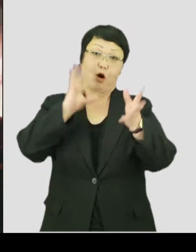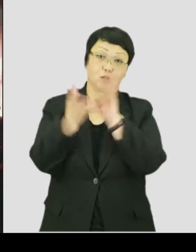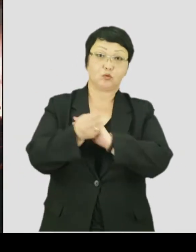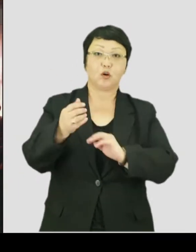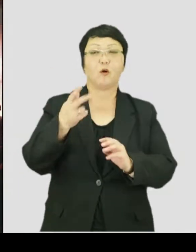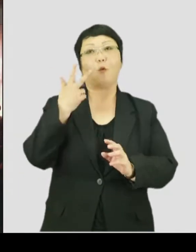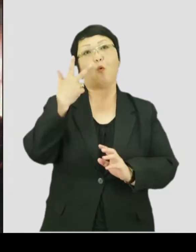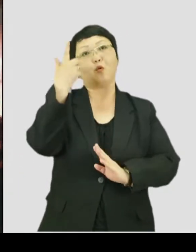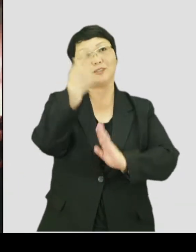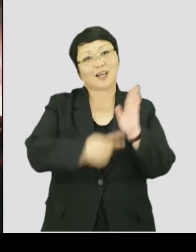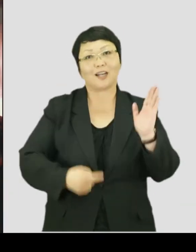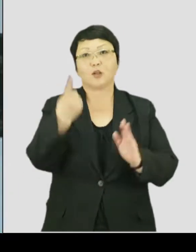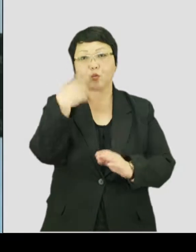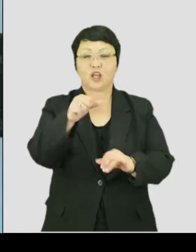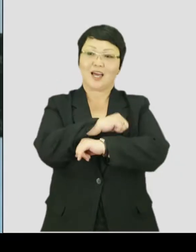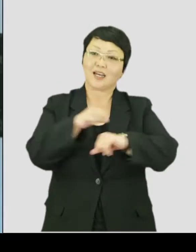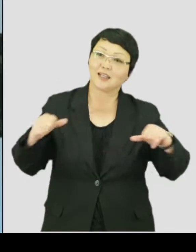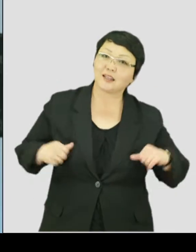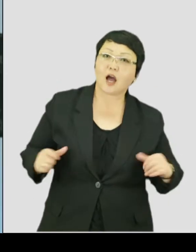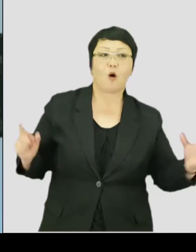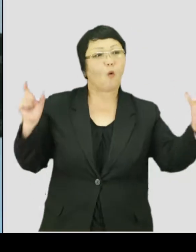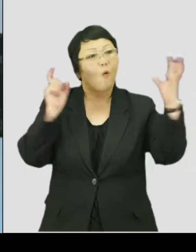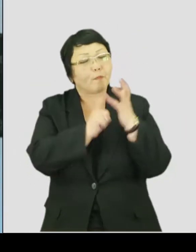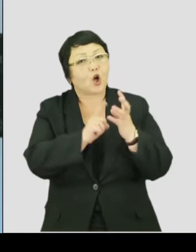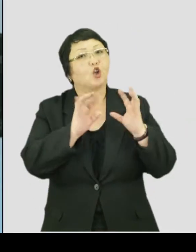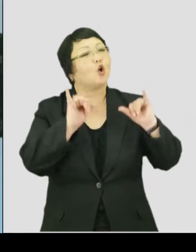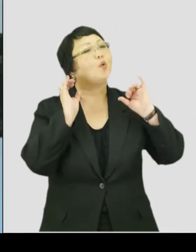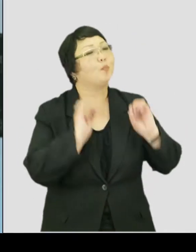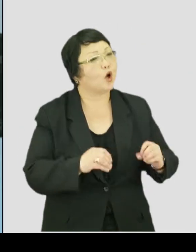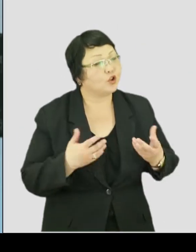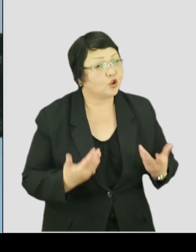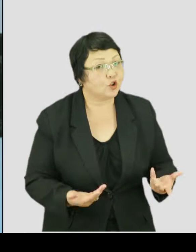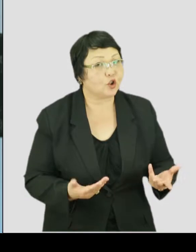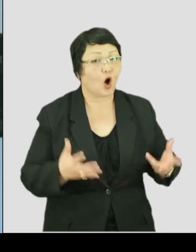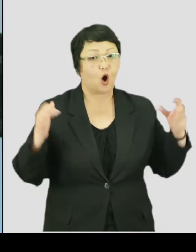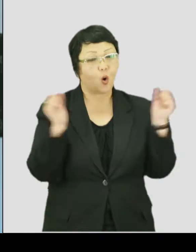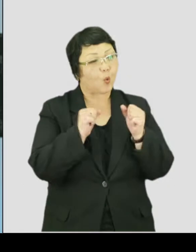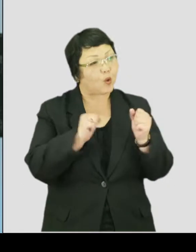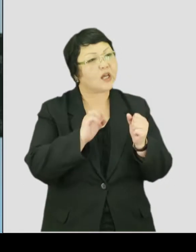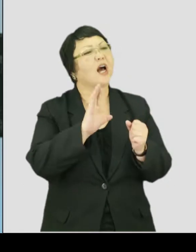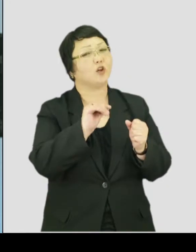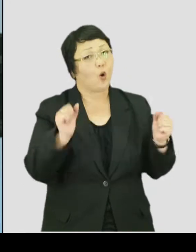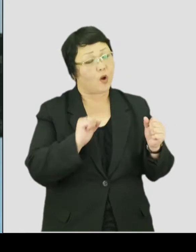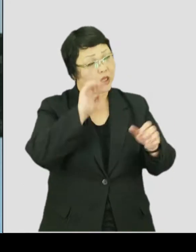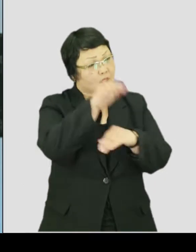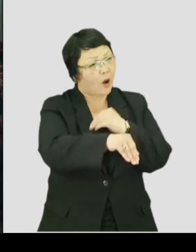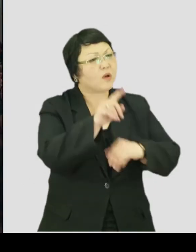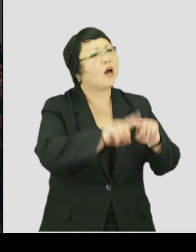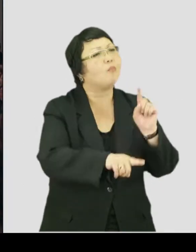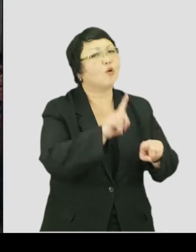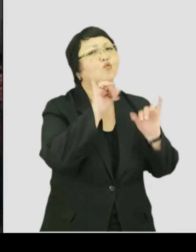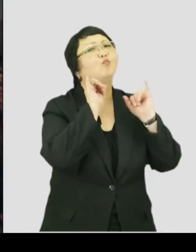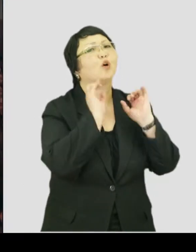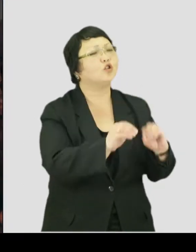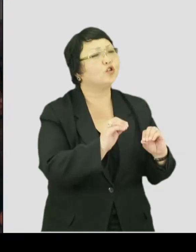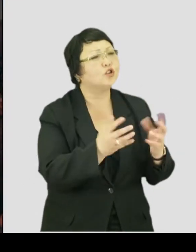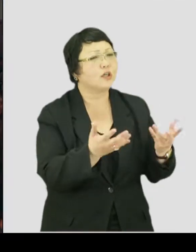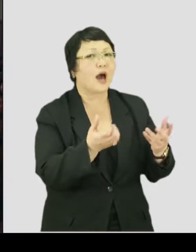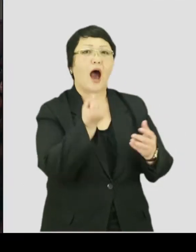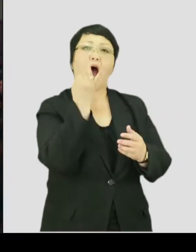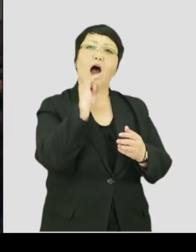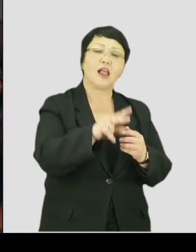ард иргэдтэйгээ уулзаад одоо ямар шуухан байна те одоо жишээ нь өвлийн улиралд ямар шуухан үйлжилт ямар шуухан явагдаж